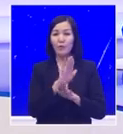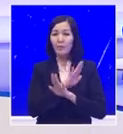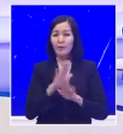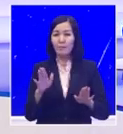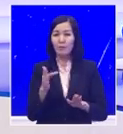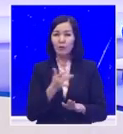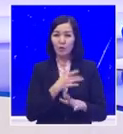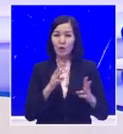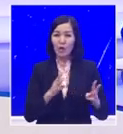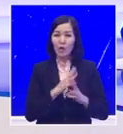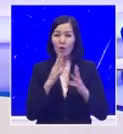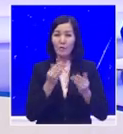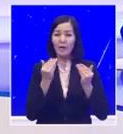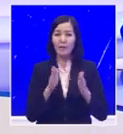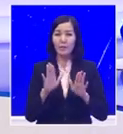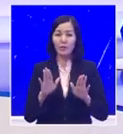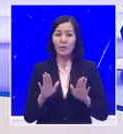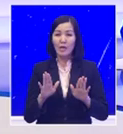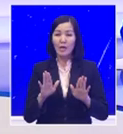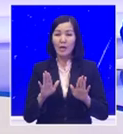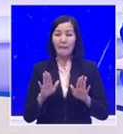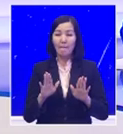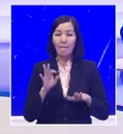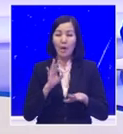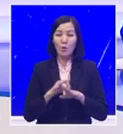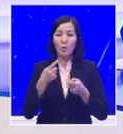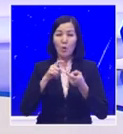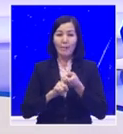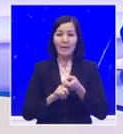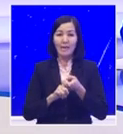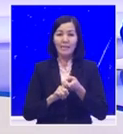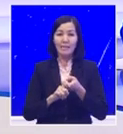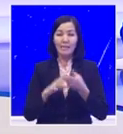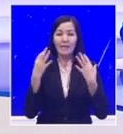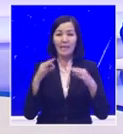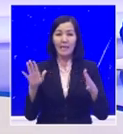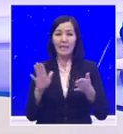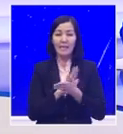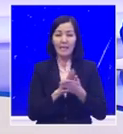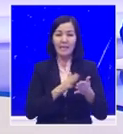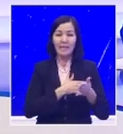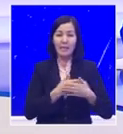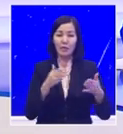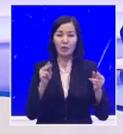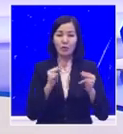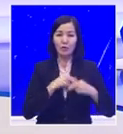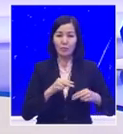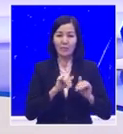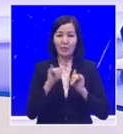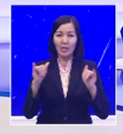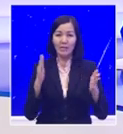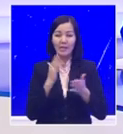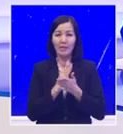Бұйрықпен емес, жүрек қалауымен қазіргі төтенше жағдайда жетісулық еріктілердің жұмысы жандана түсті. Тек осы аптаның басынан